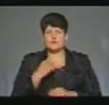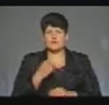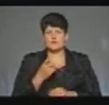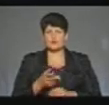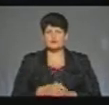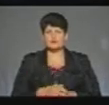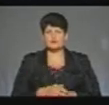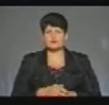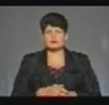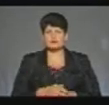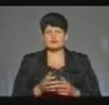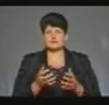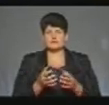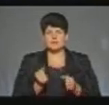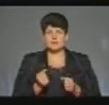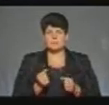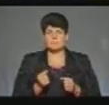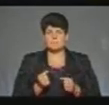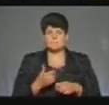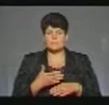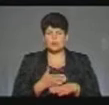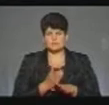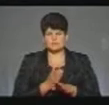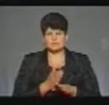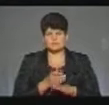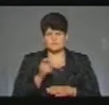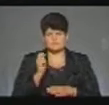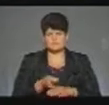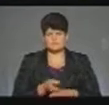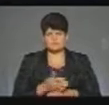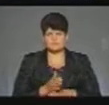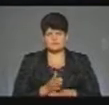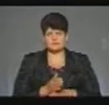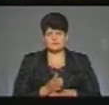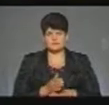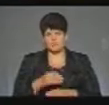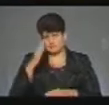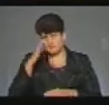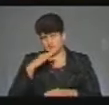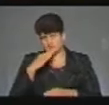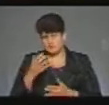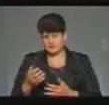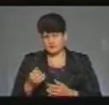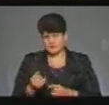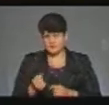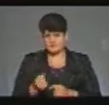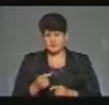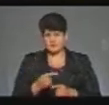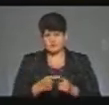кулаки. Та взяв молодь розбив напів, а няня взяли і потім то